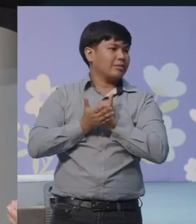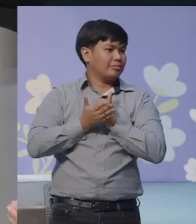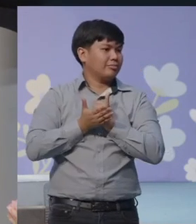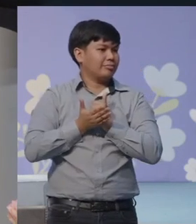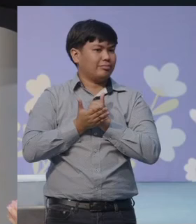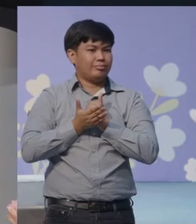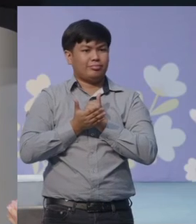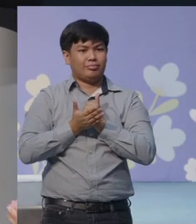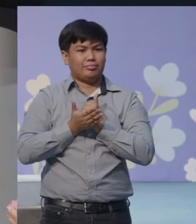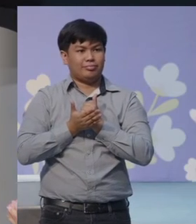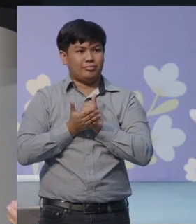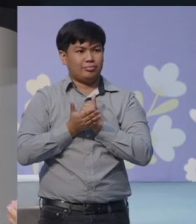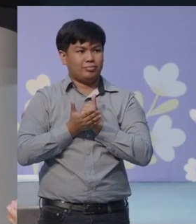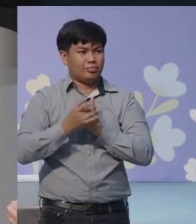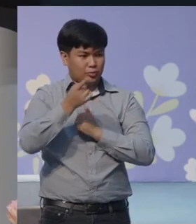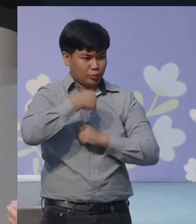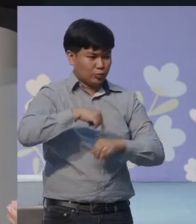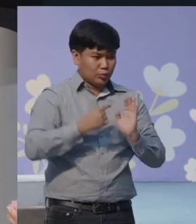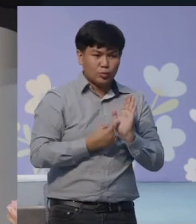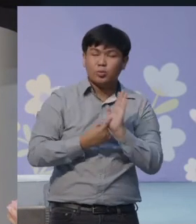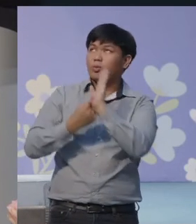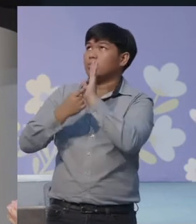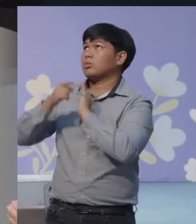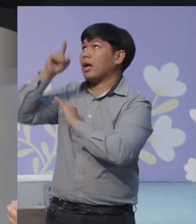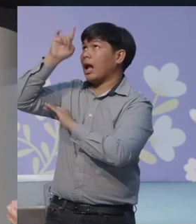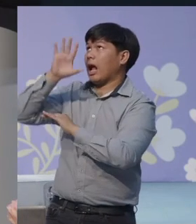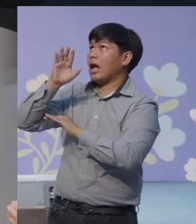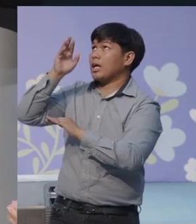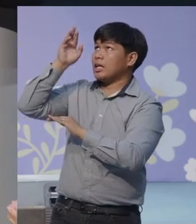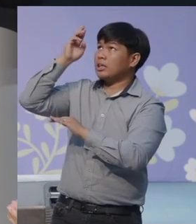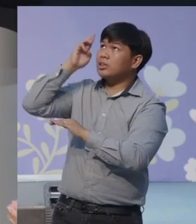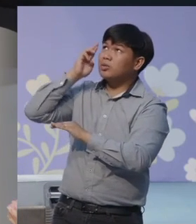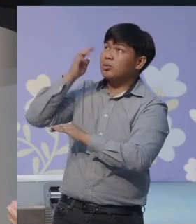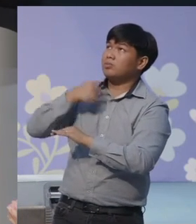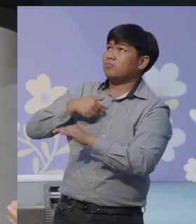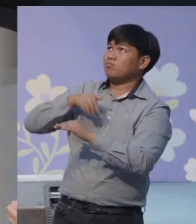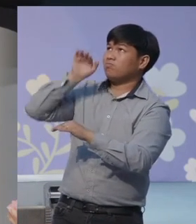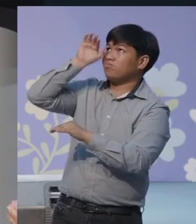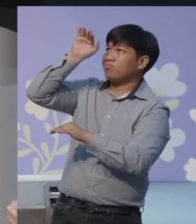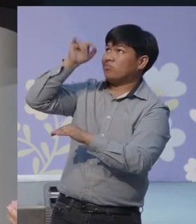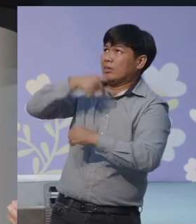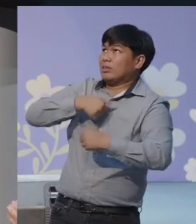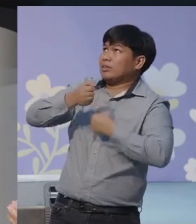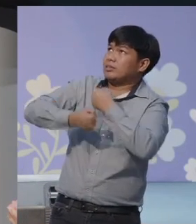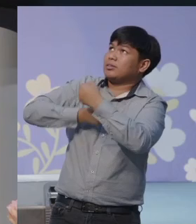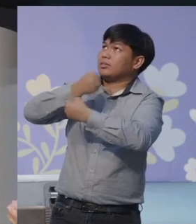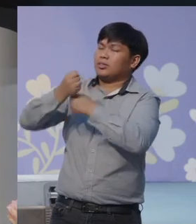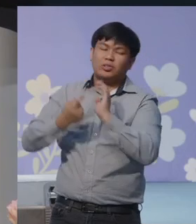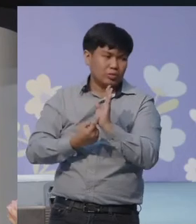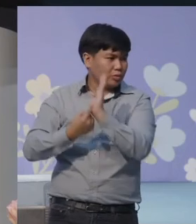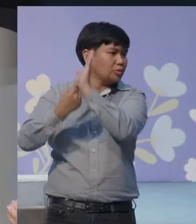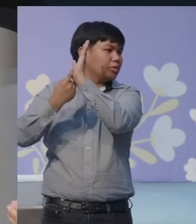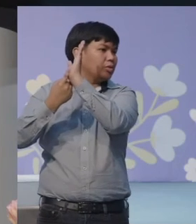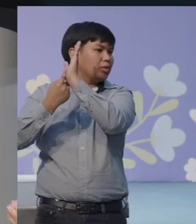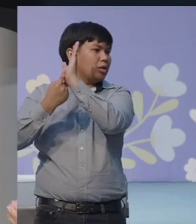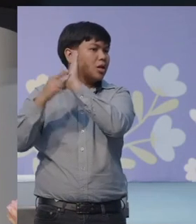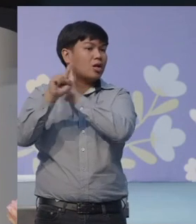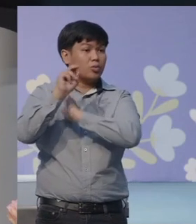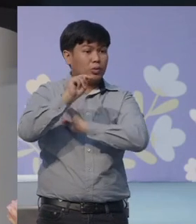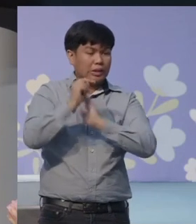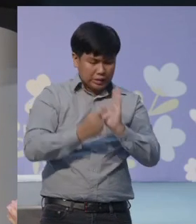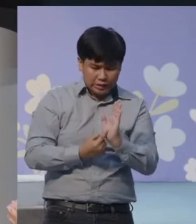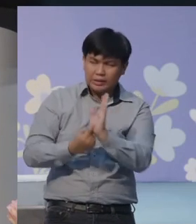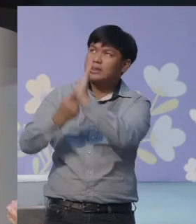tayo nananaghoy, bakit tayo nahihirapan, ano ang kailangan natin sa